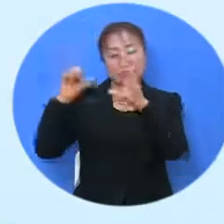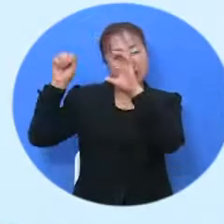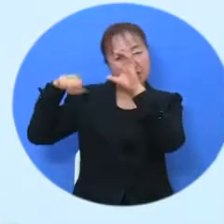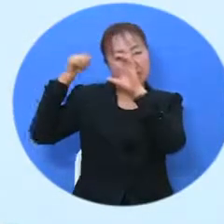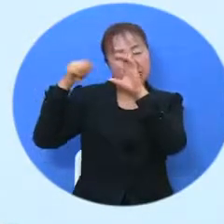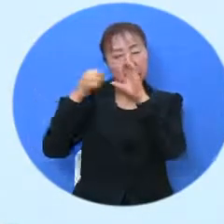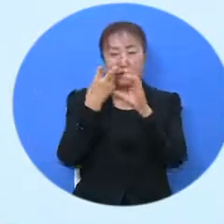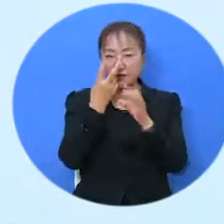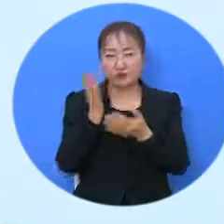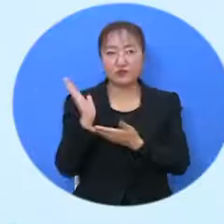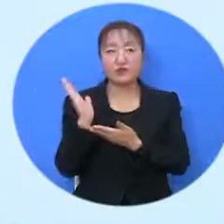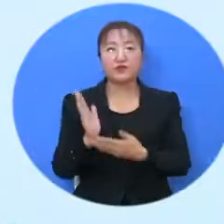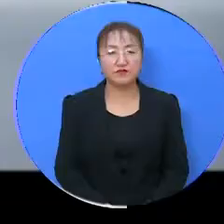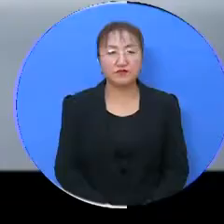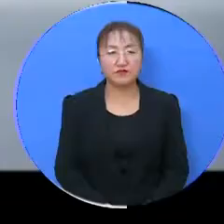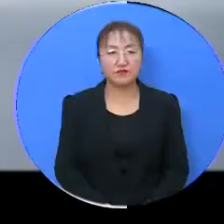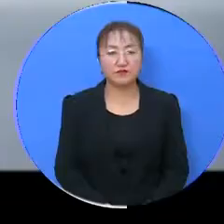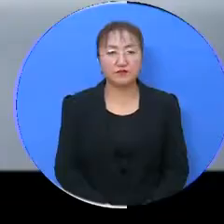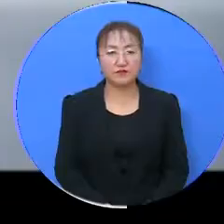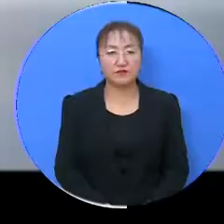анхааралтай үзээрэй.